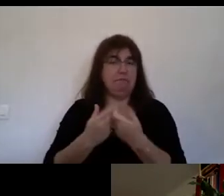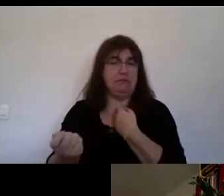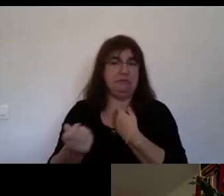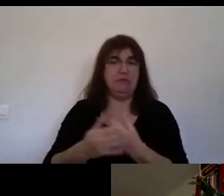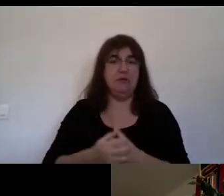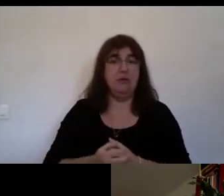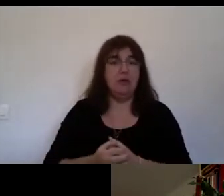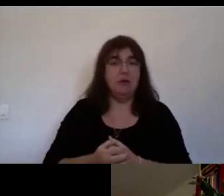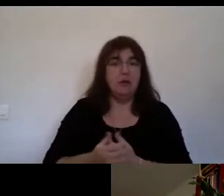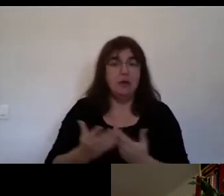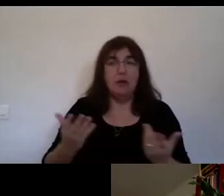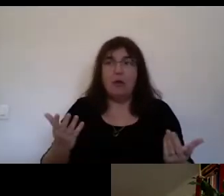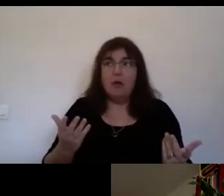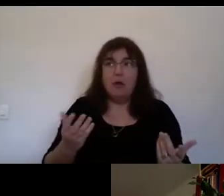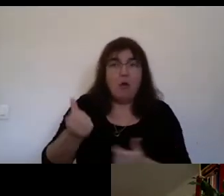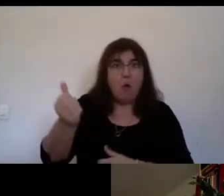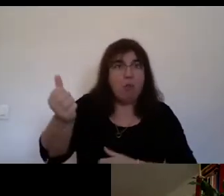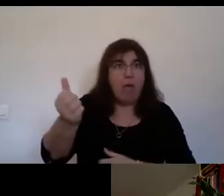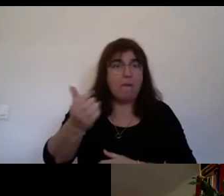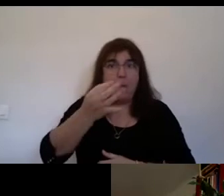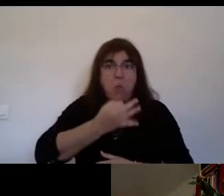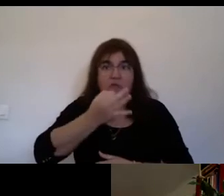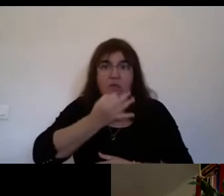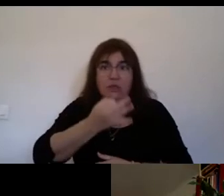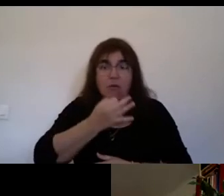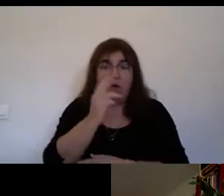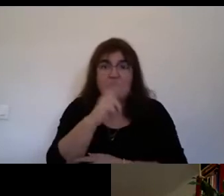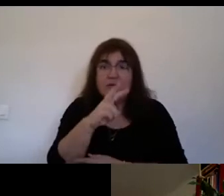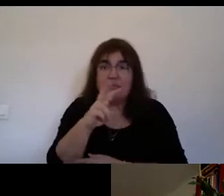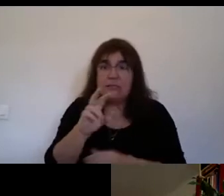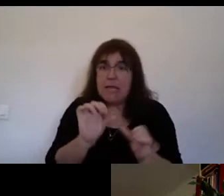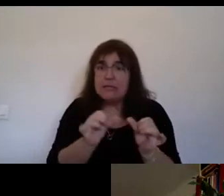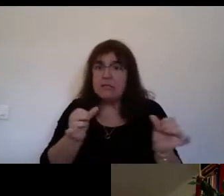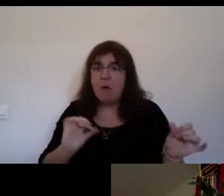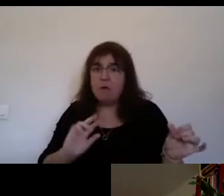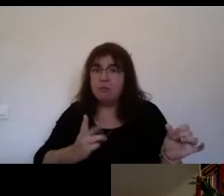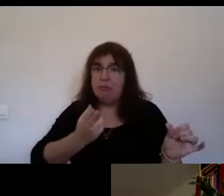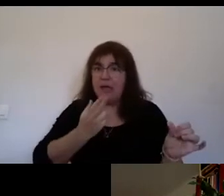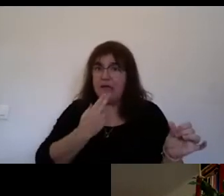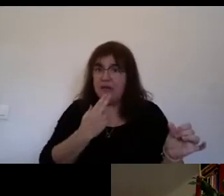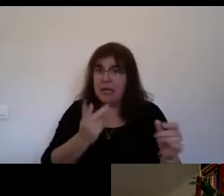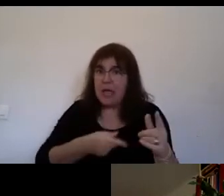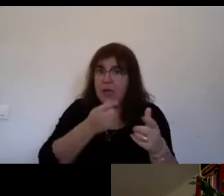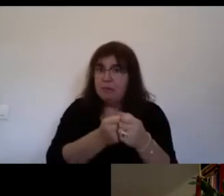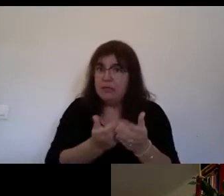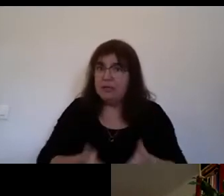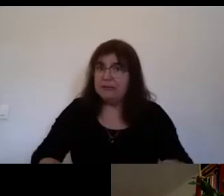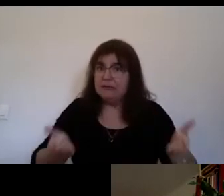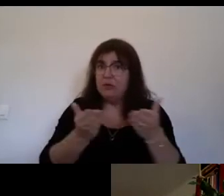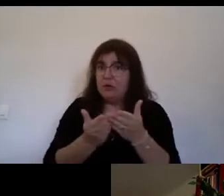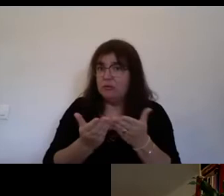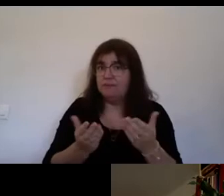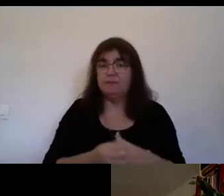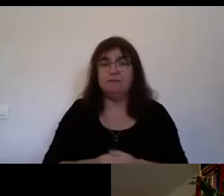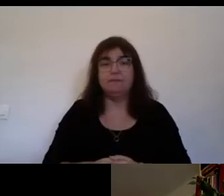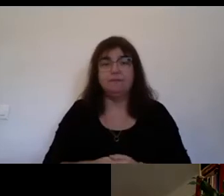donc dans ces visites une possibilité d'ouverture vers les collections qui n'aurait pas été possible autrement. Et